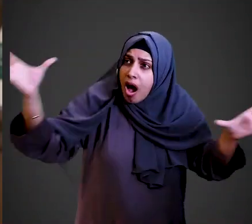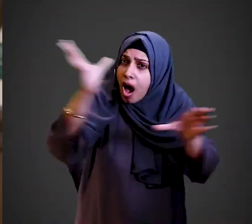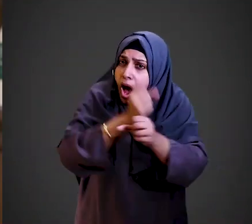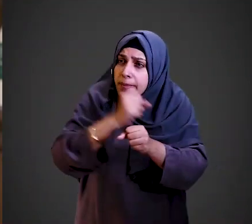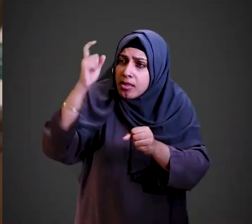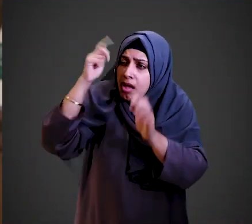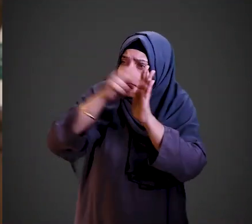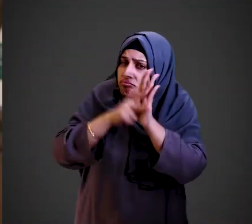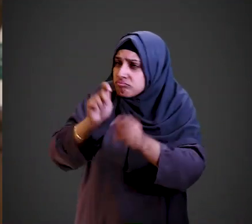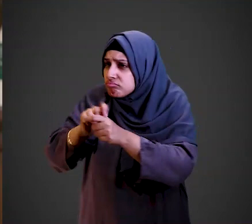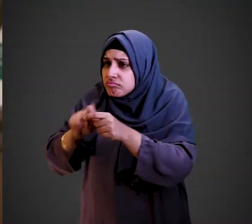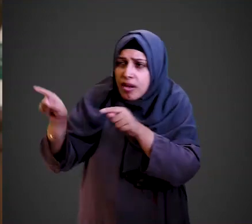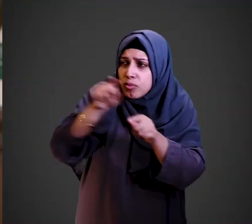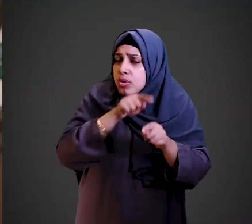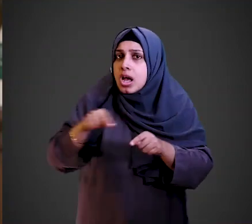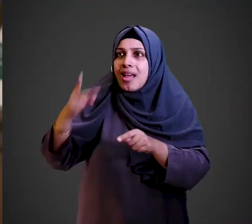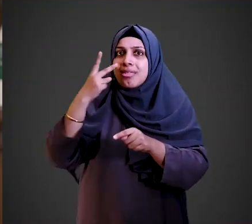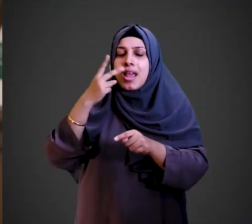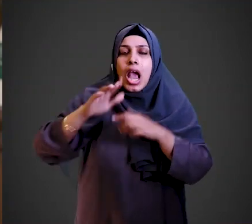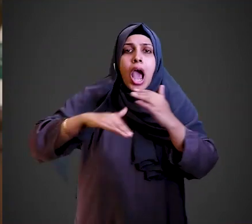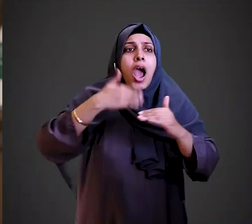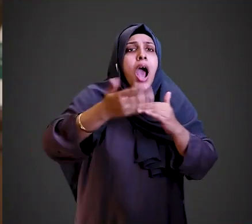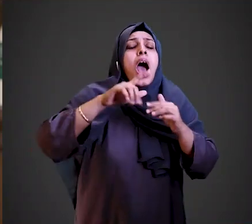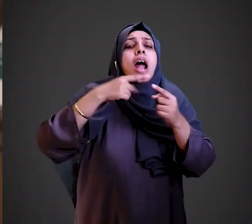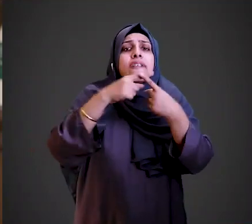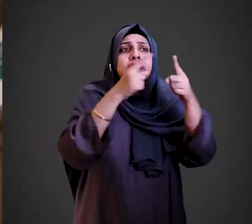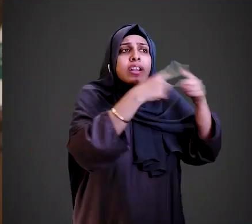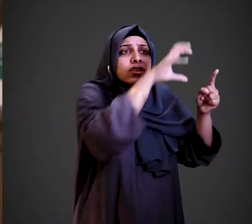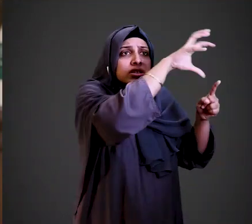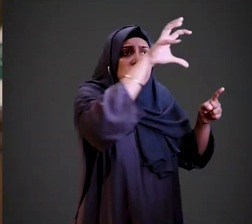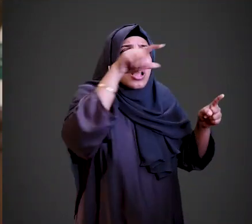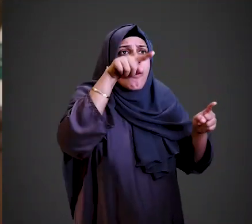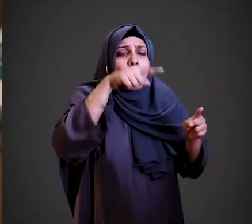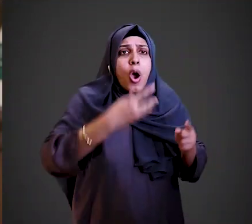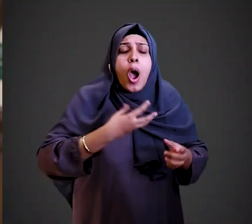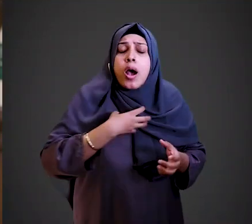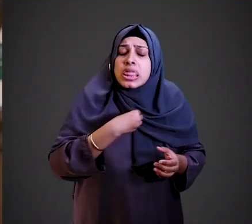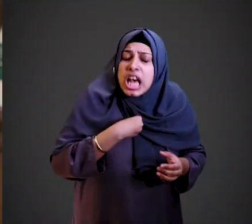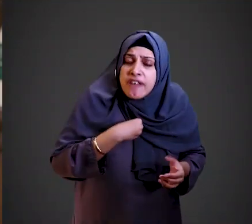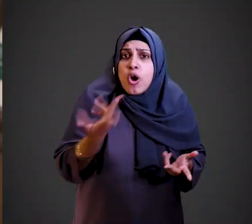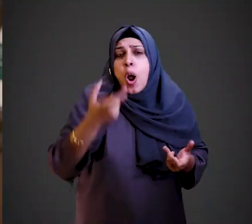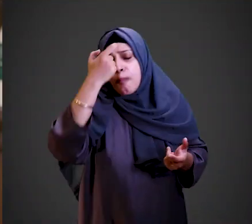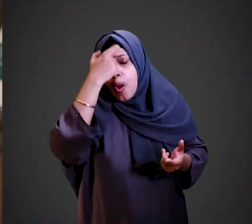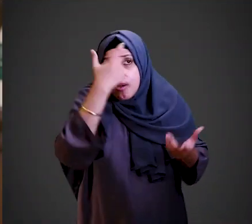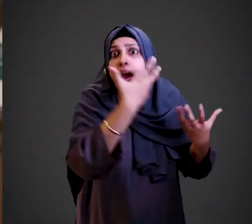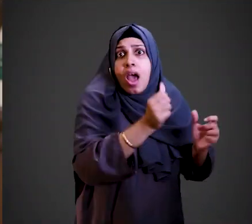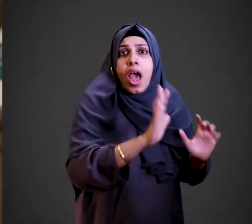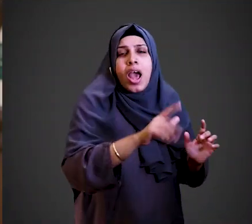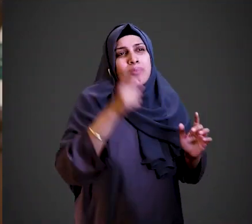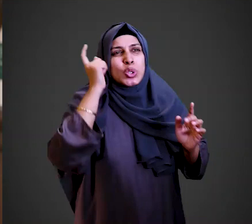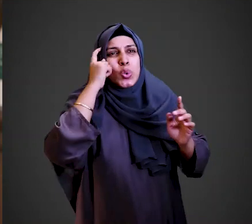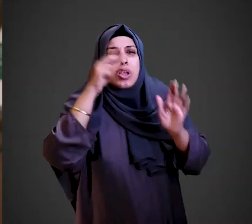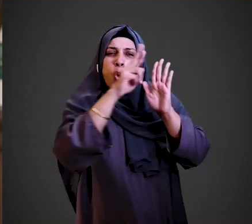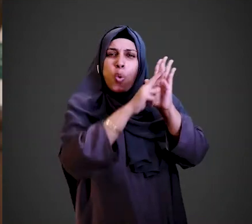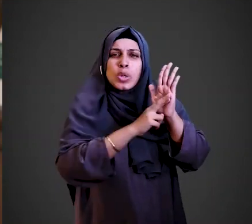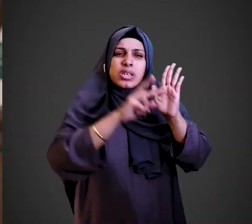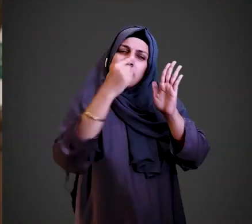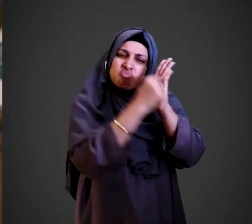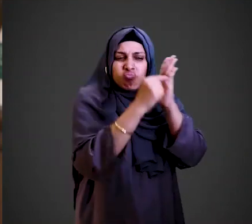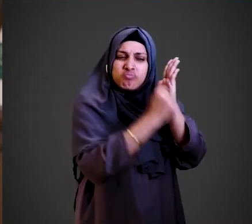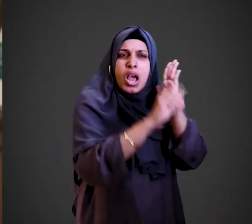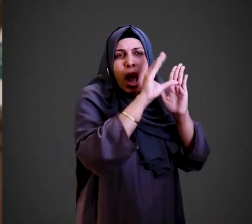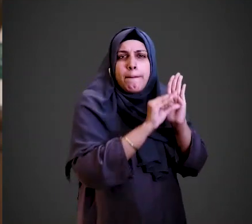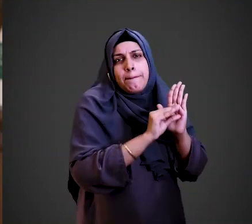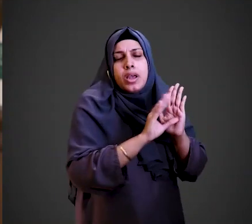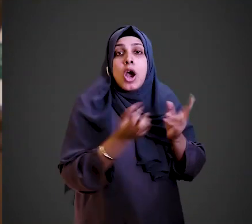ہوتی ہے تو کہیں پر کچھ نقصانات ہونے لگ جاتے ہیں. تو وہاں پر حکومت کو یہ ڈیسیجن لینا ہے کہ یا ہم اس کو ڈی ریگولیٹ کریں یا پھر ہم